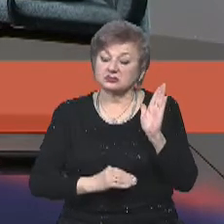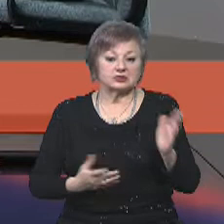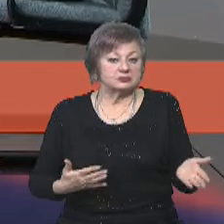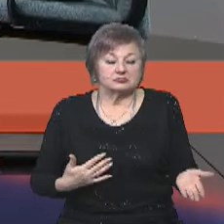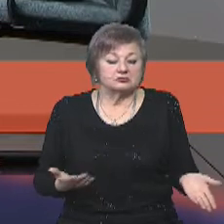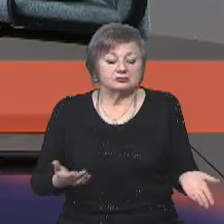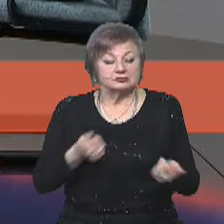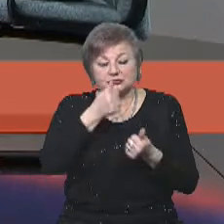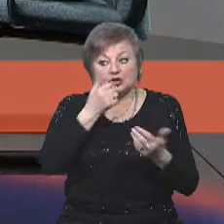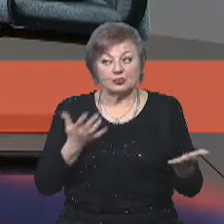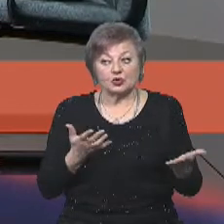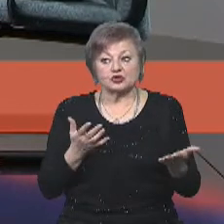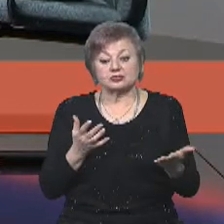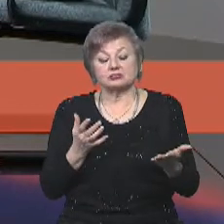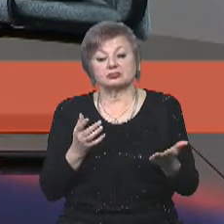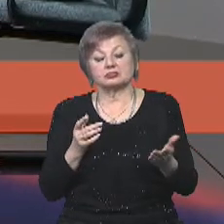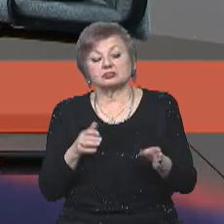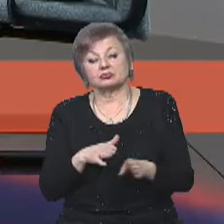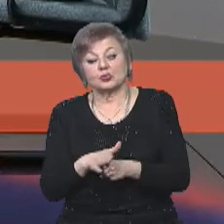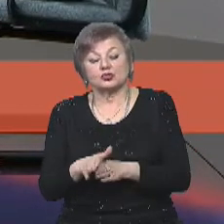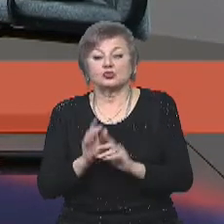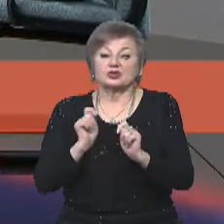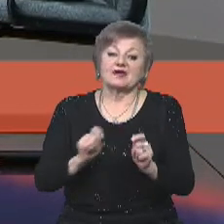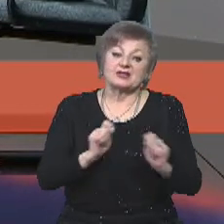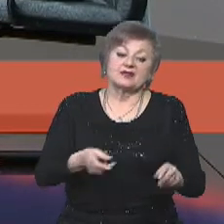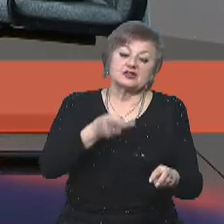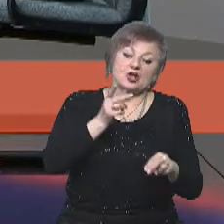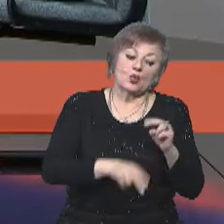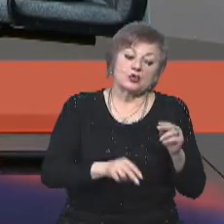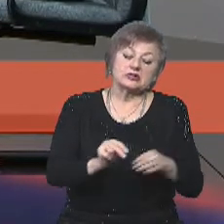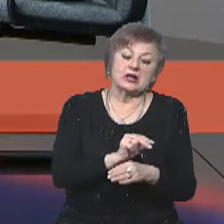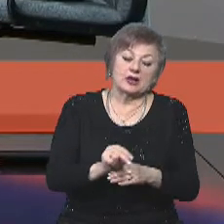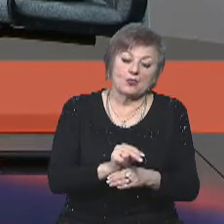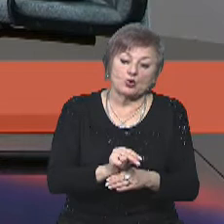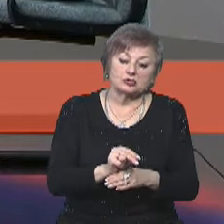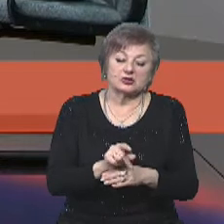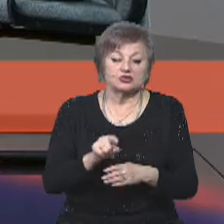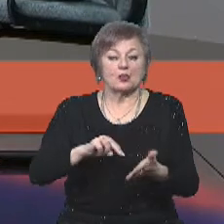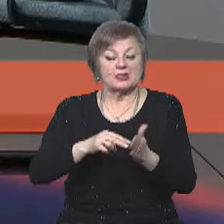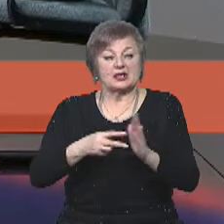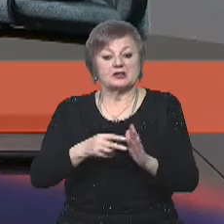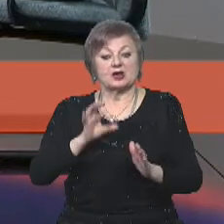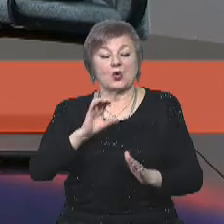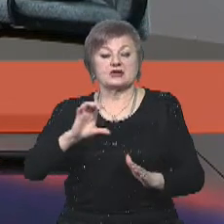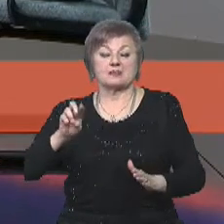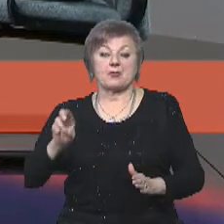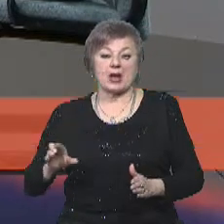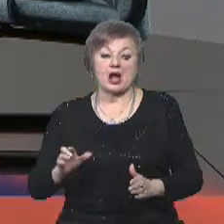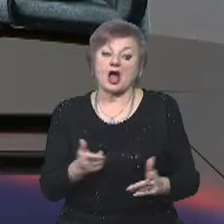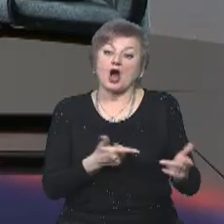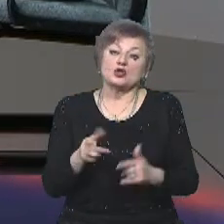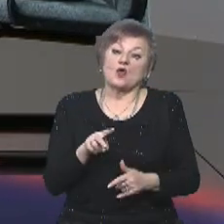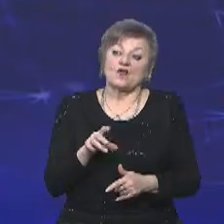не знают, можно ли подавать теплоноситель, закончились ли все работы ремонтные, которые запланировал ОСББ, готова